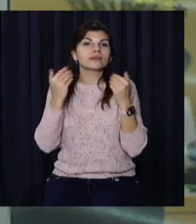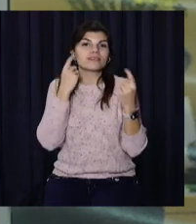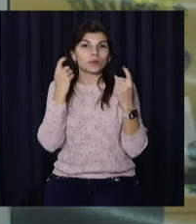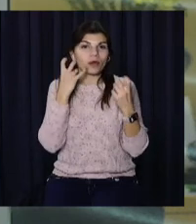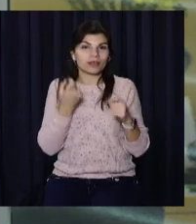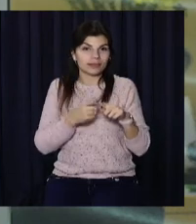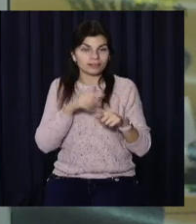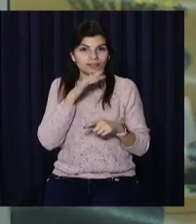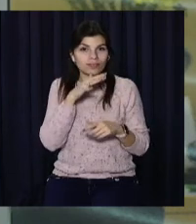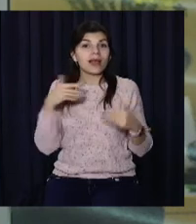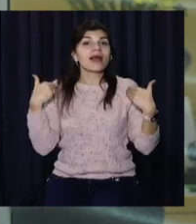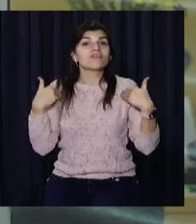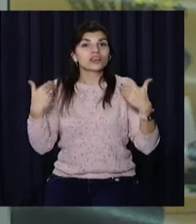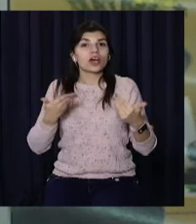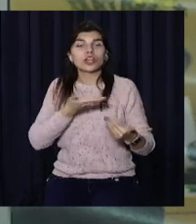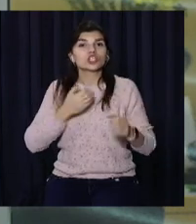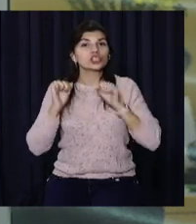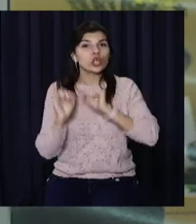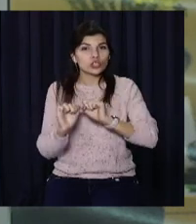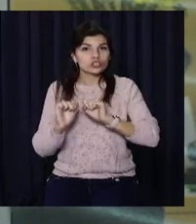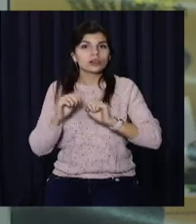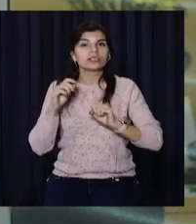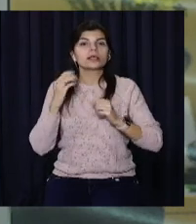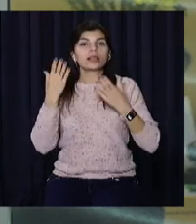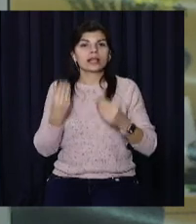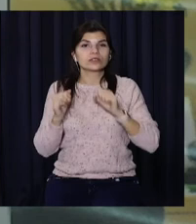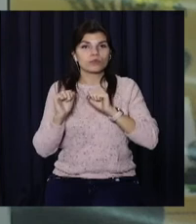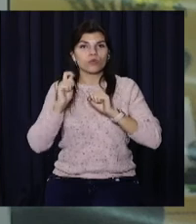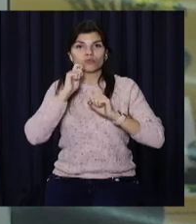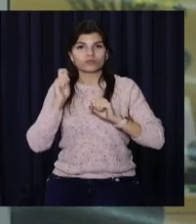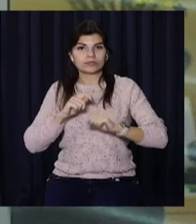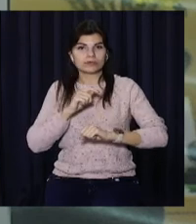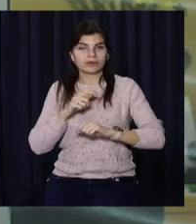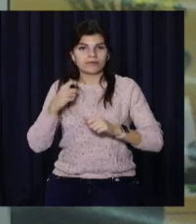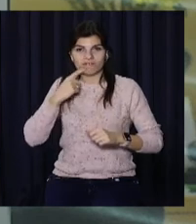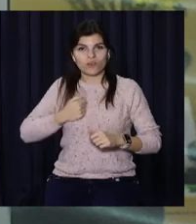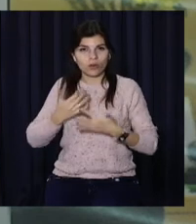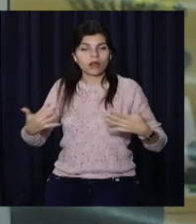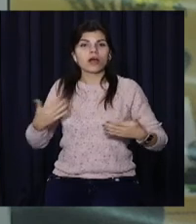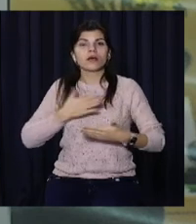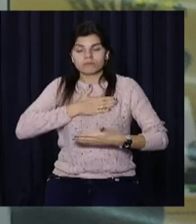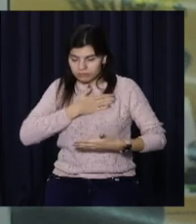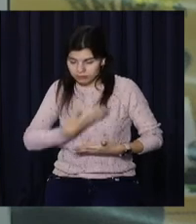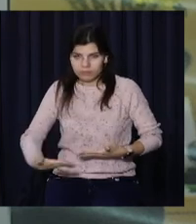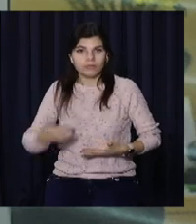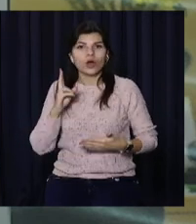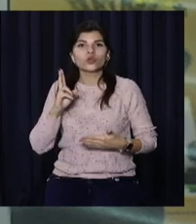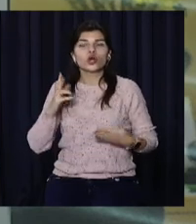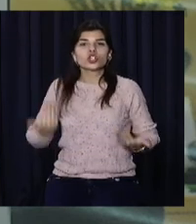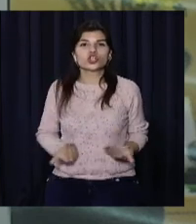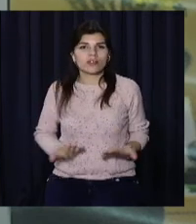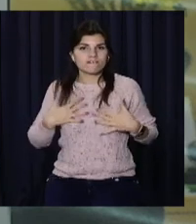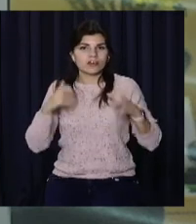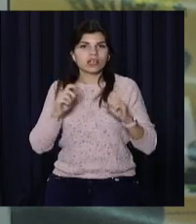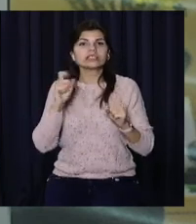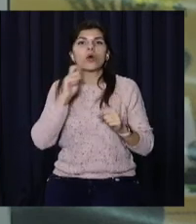інформація на цю годину. Вітаємо наших захисників із Днем Збройних Сил України. Низько вклоняємося тим, хто віддав своє життя за країну,